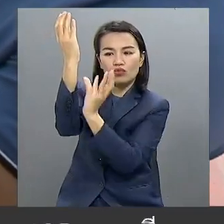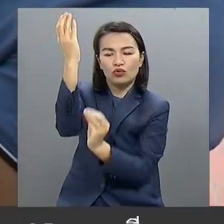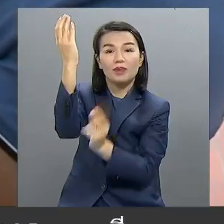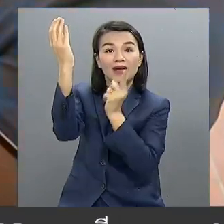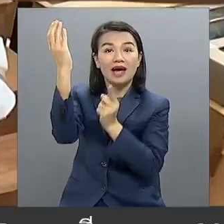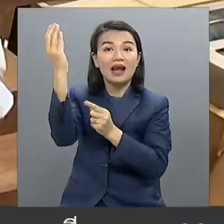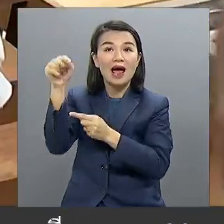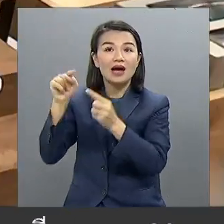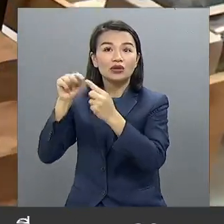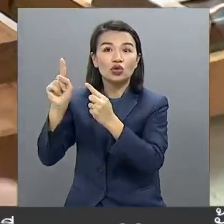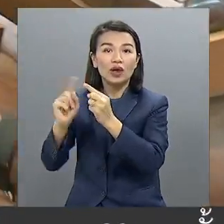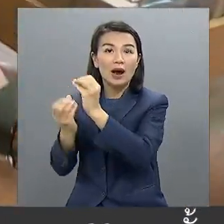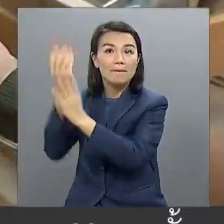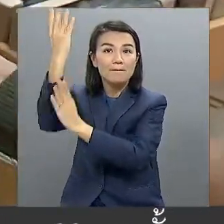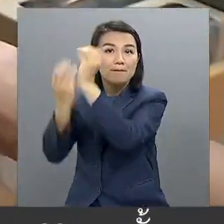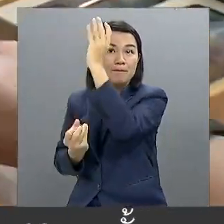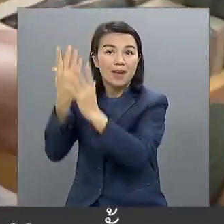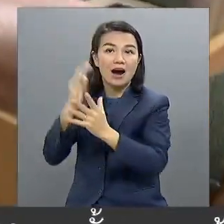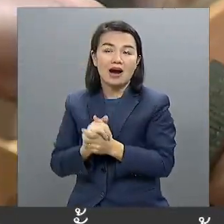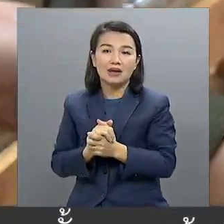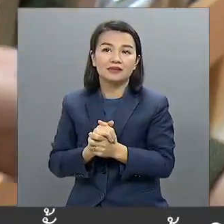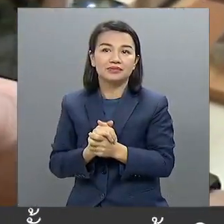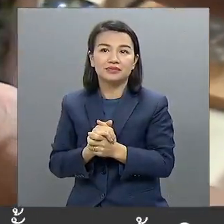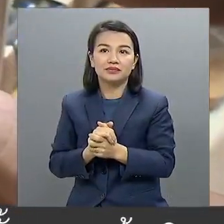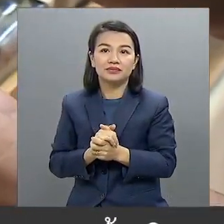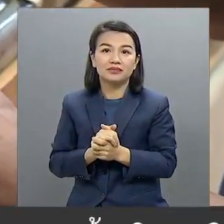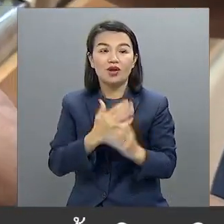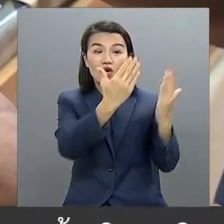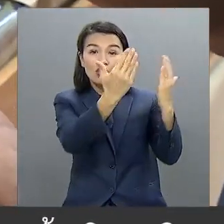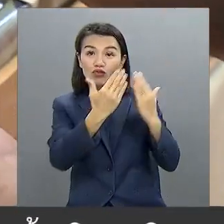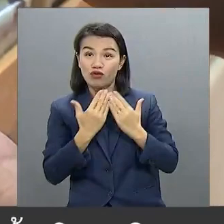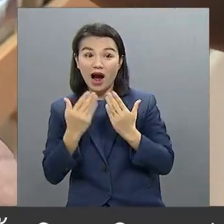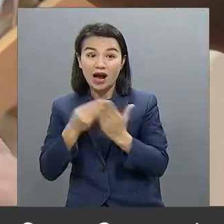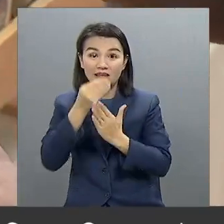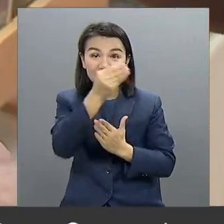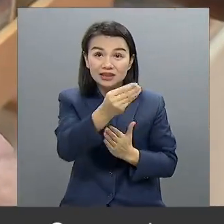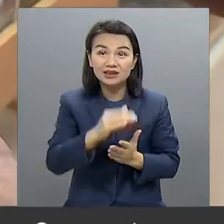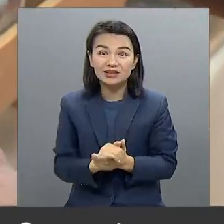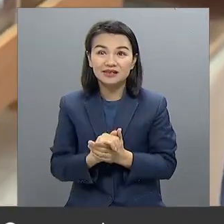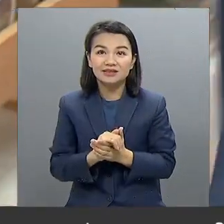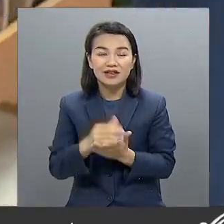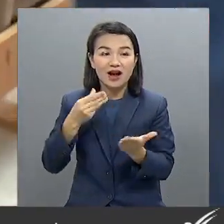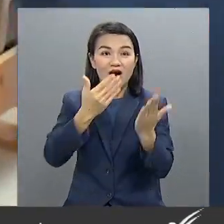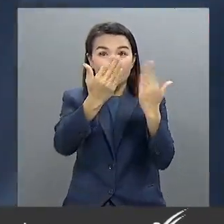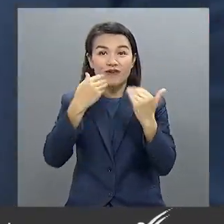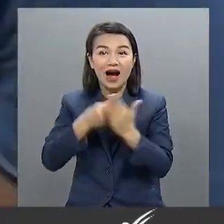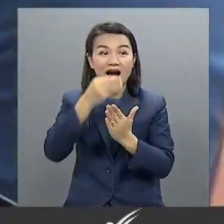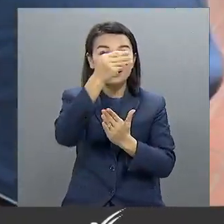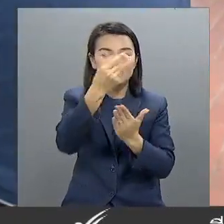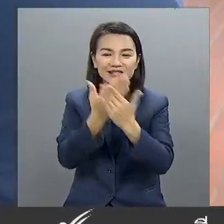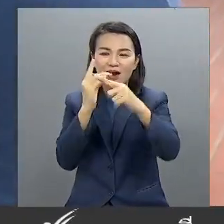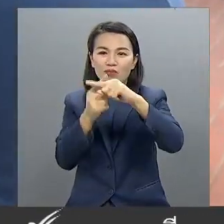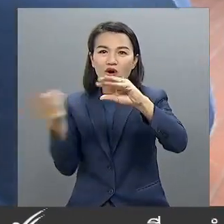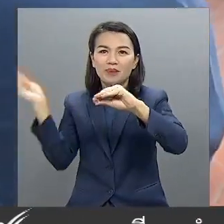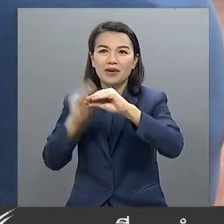าเลยนะับใชค่ะคุทำไมพรคุจะฝากผม C.F. ไครับถ้าฝากผมคดแ่ฮ walking 100้อยเดียวodsะได้ 350